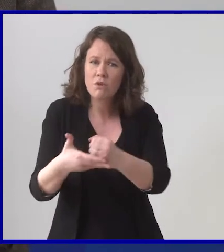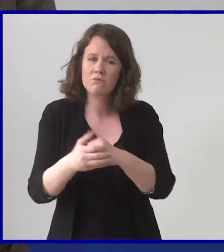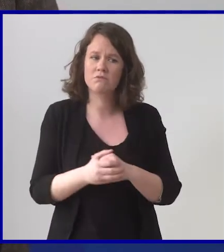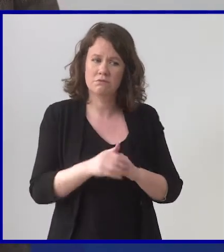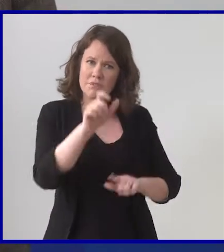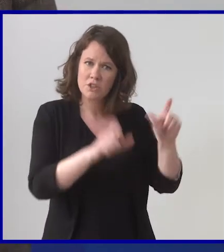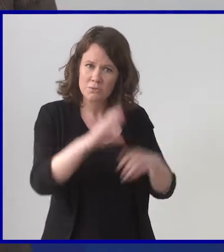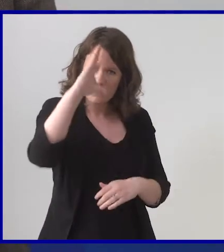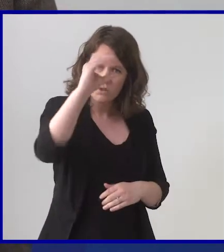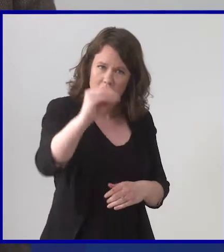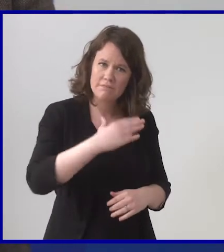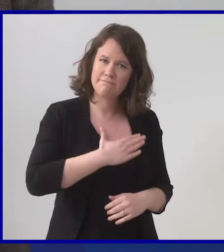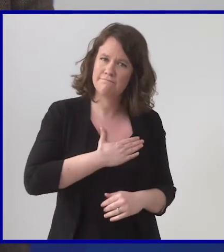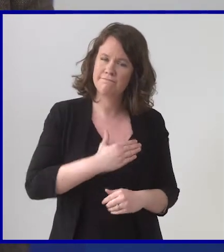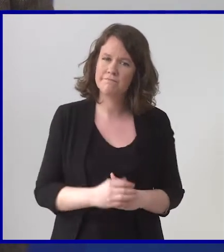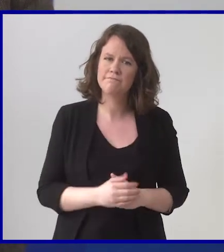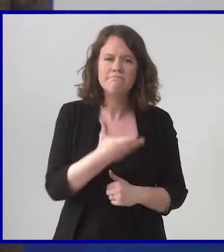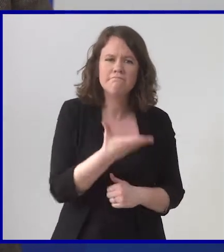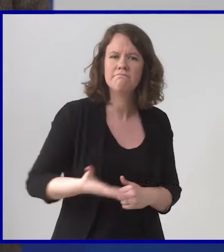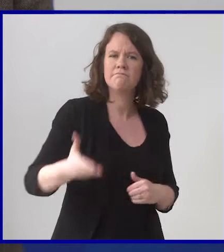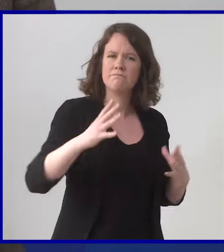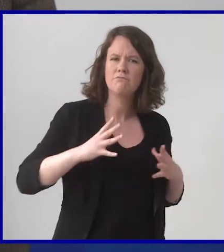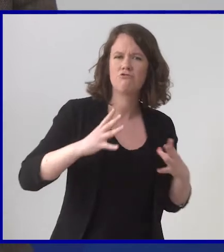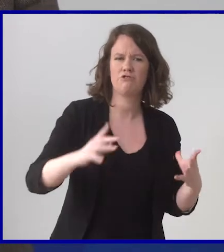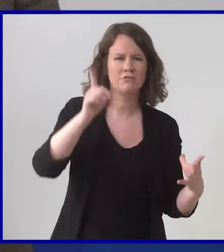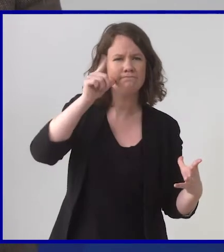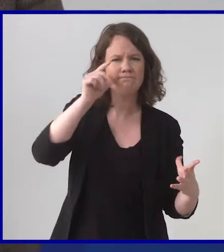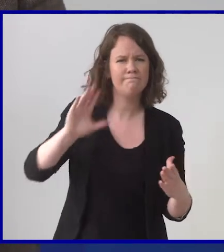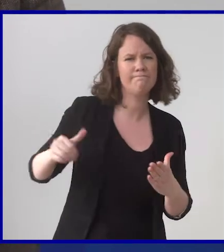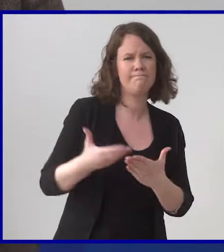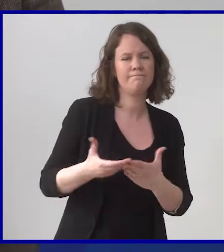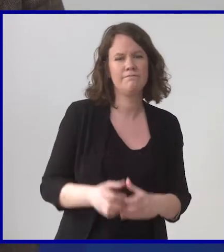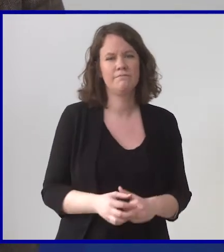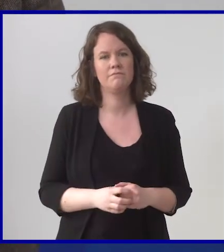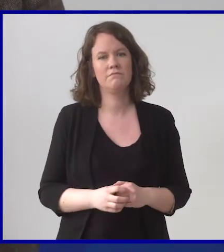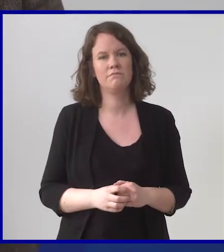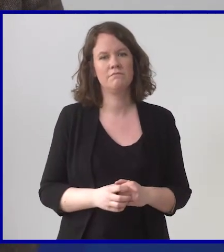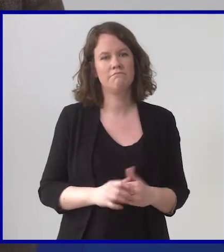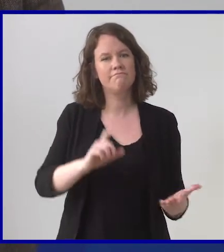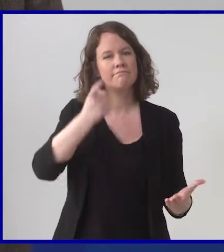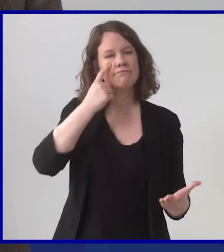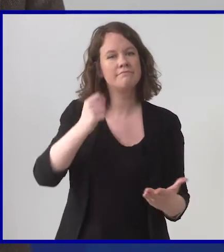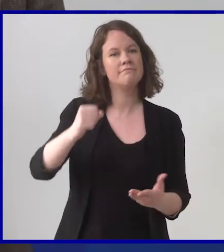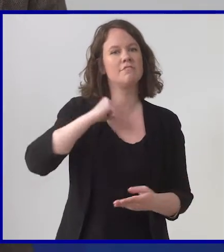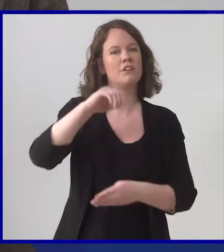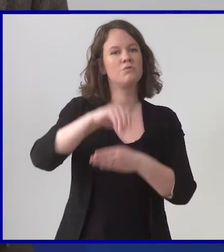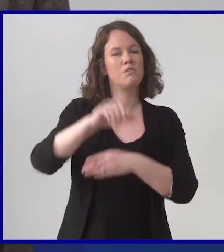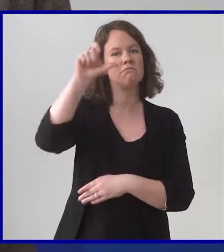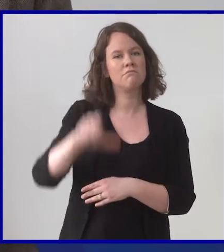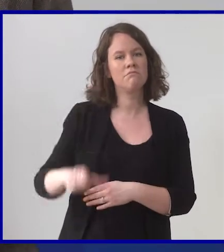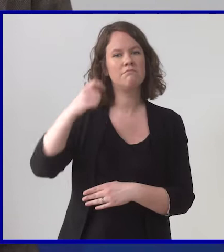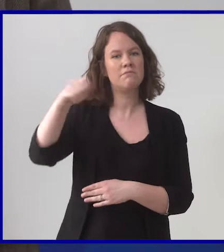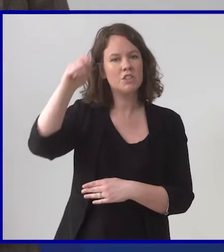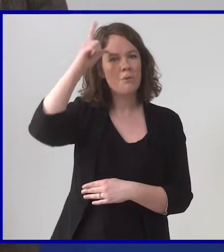aidants, chers professionnels, vous toutes et tous qui êtes mobilisés. Vous avez entendu